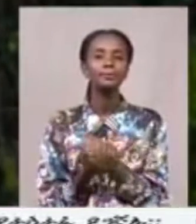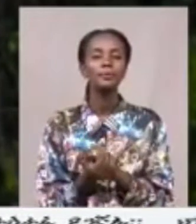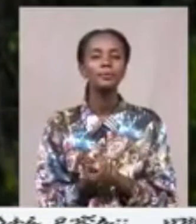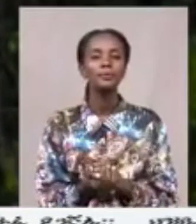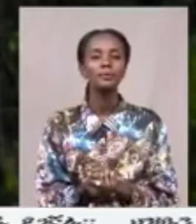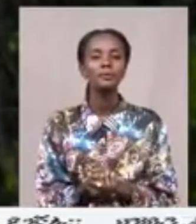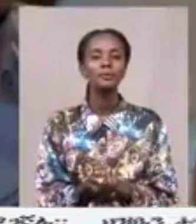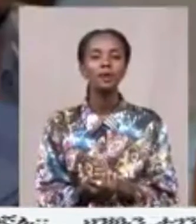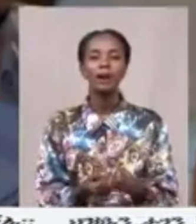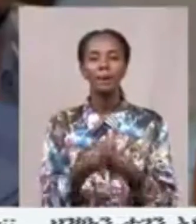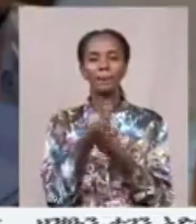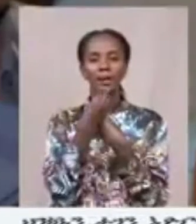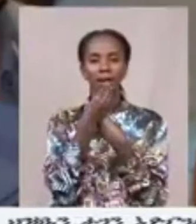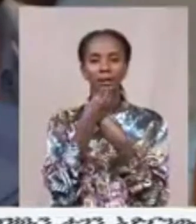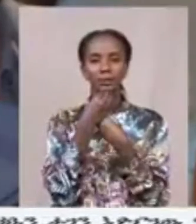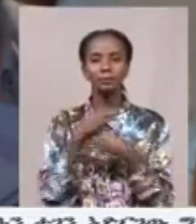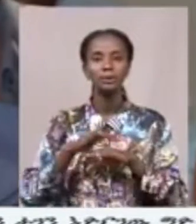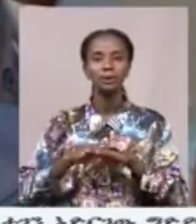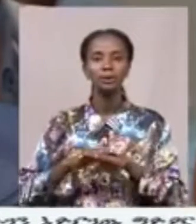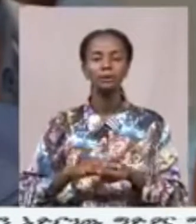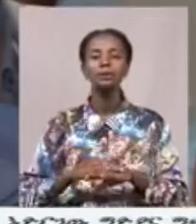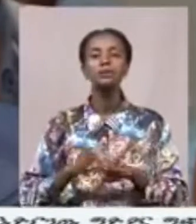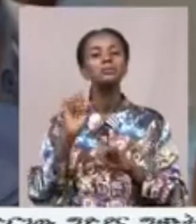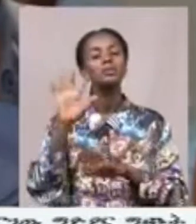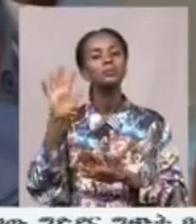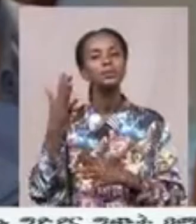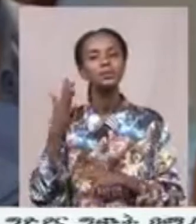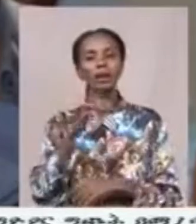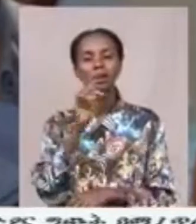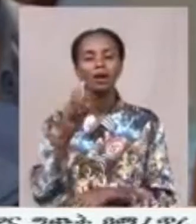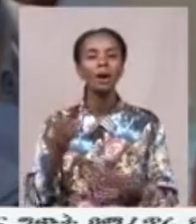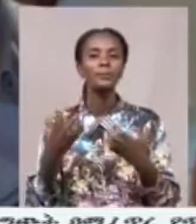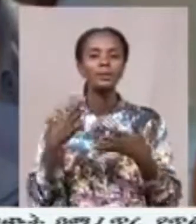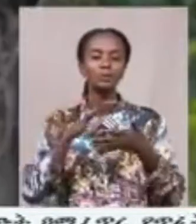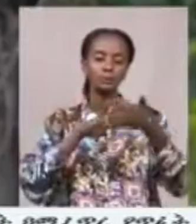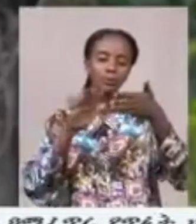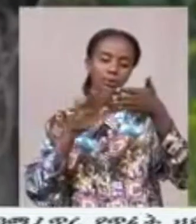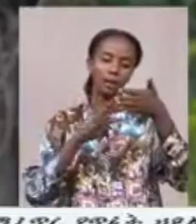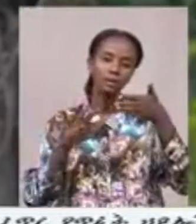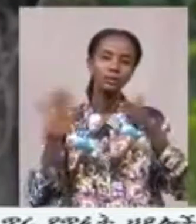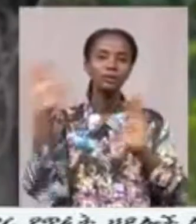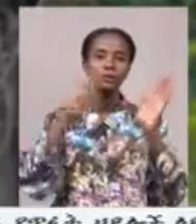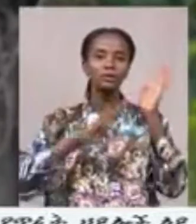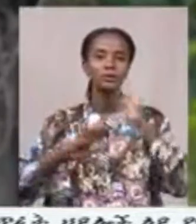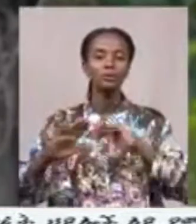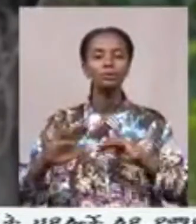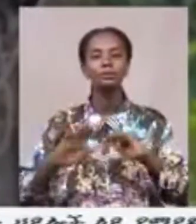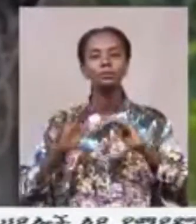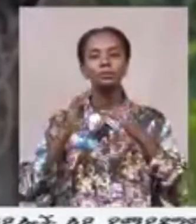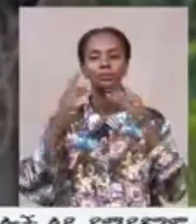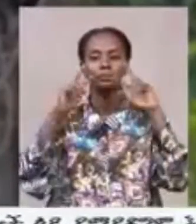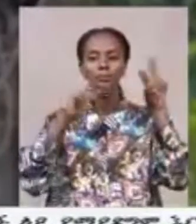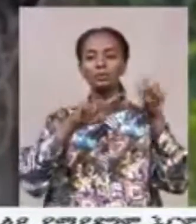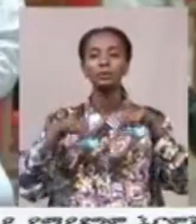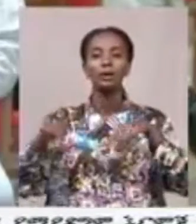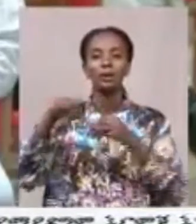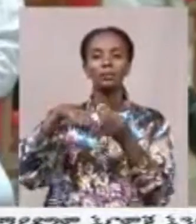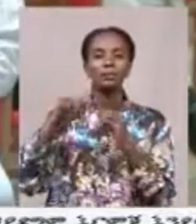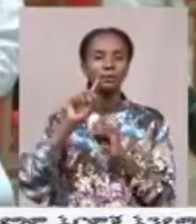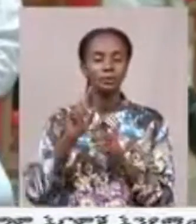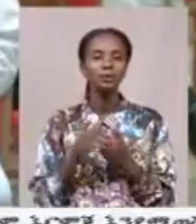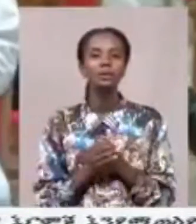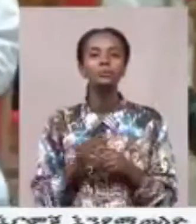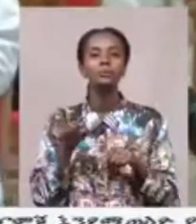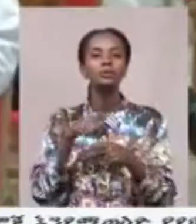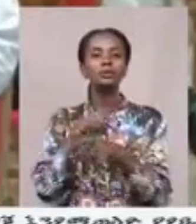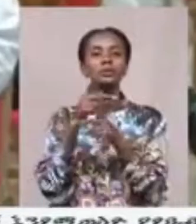ምንድነው አመጋገብ ጥቅም ላይ የምናውለበት መንገድ ምን ይመስላል? አብዛኛዎቹ ጥናቶች ችግሮች የሚያመላክቱት እዚህ ኤሪያ ላይ ነው።